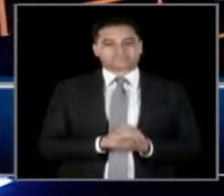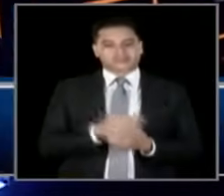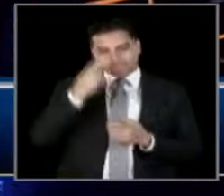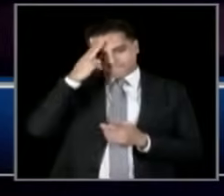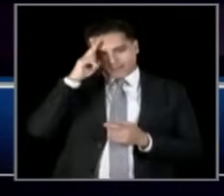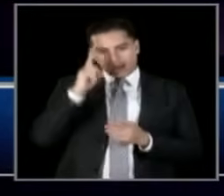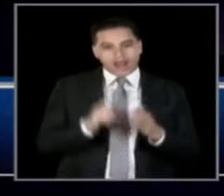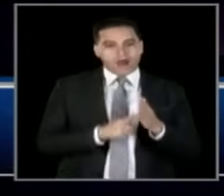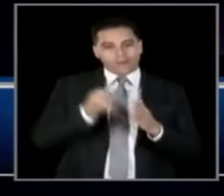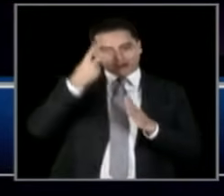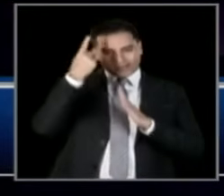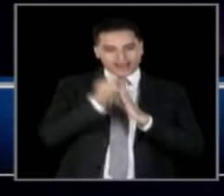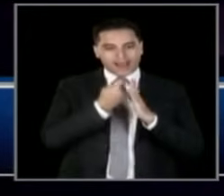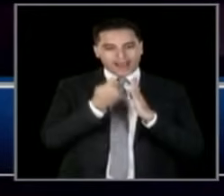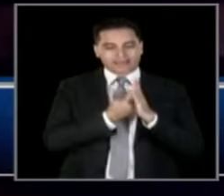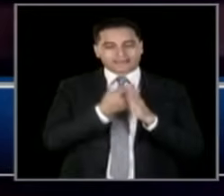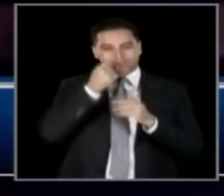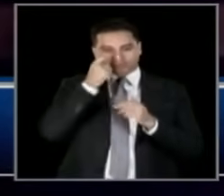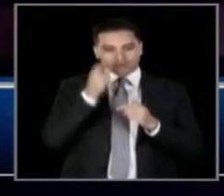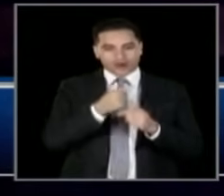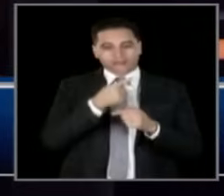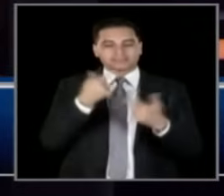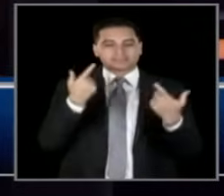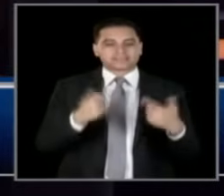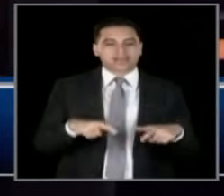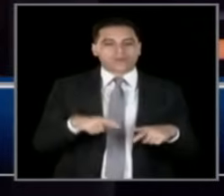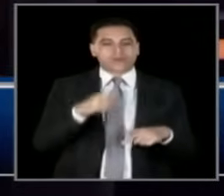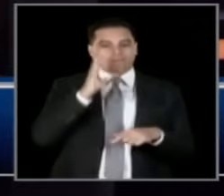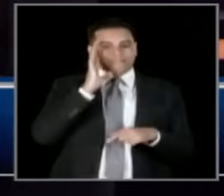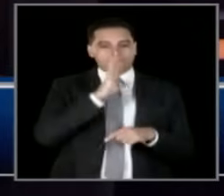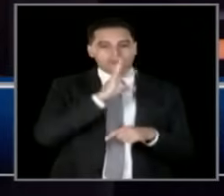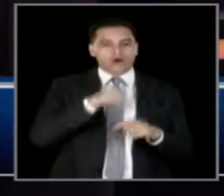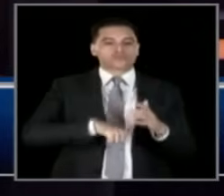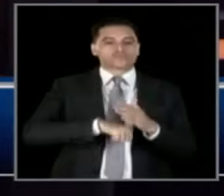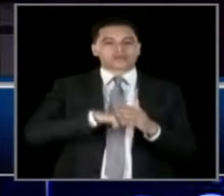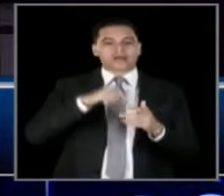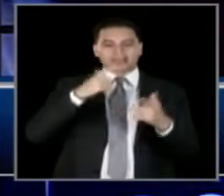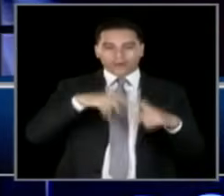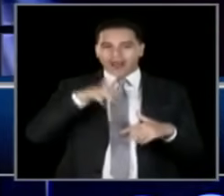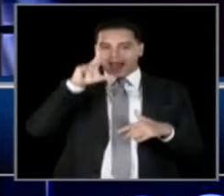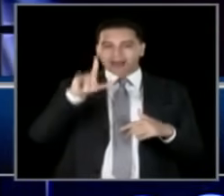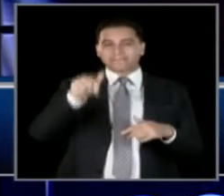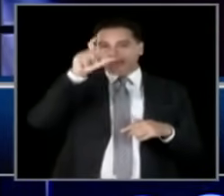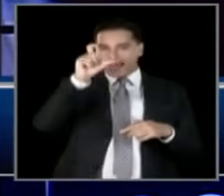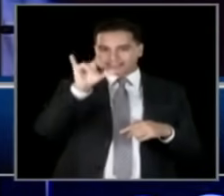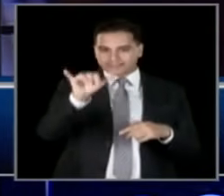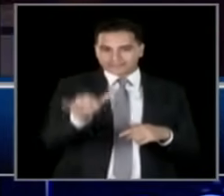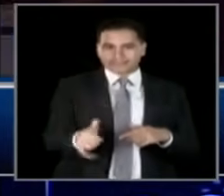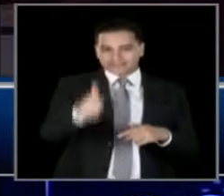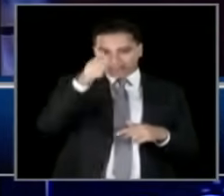من هو أول كاتب ألباني حصل على جائزة البوكر الدولية